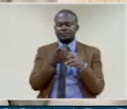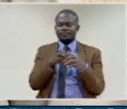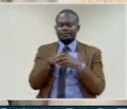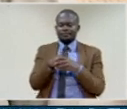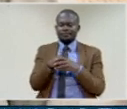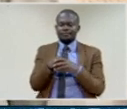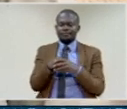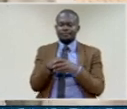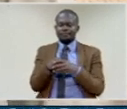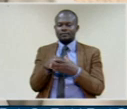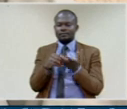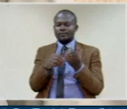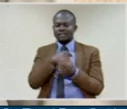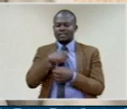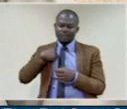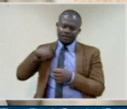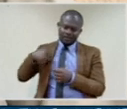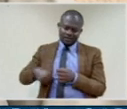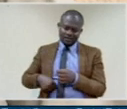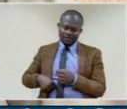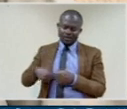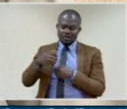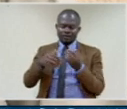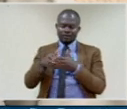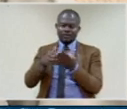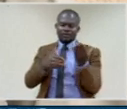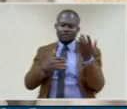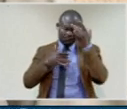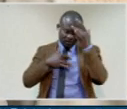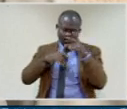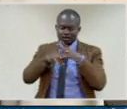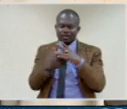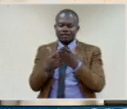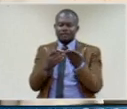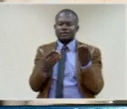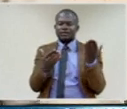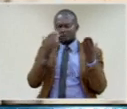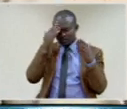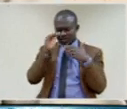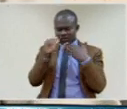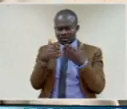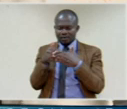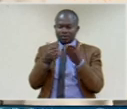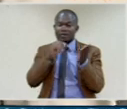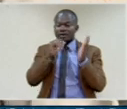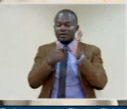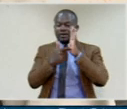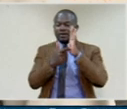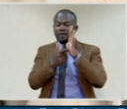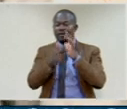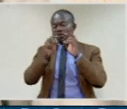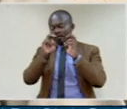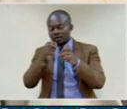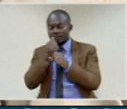muri mu Bushinwa aho iki cyorezo cyatangiriye, yo kugira ngo uwe bitagaragara yuko